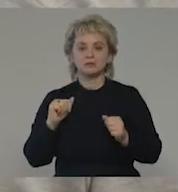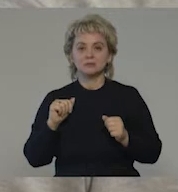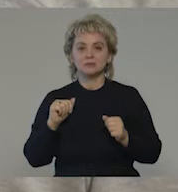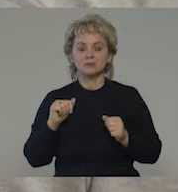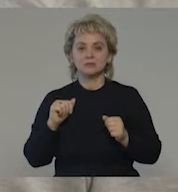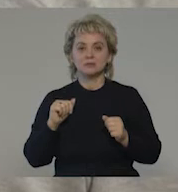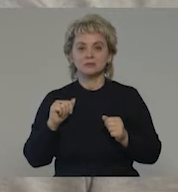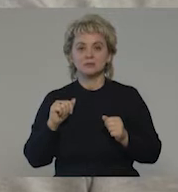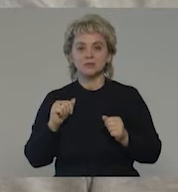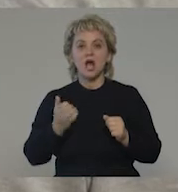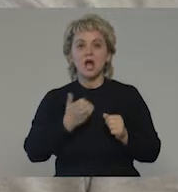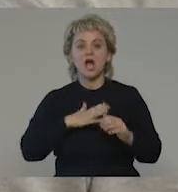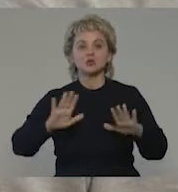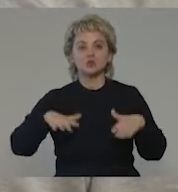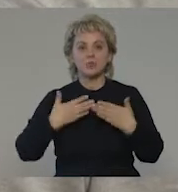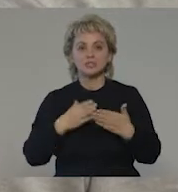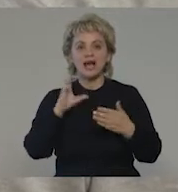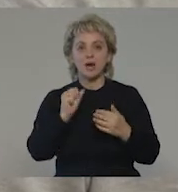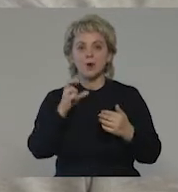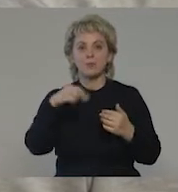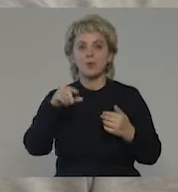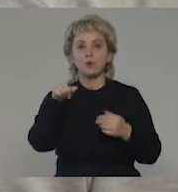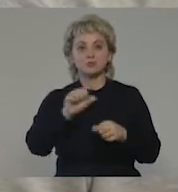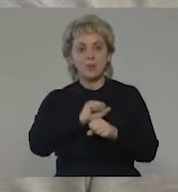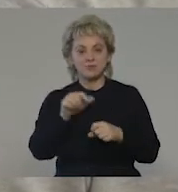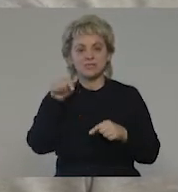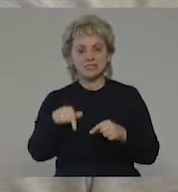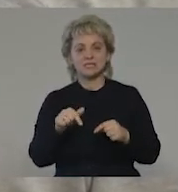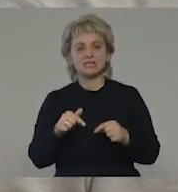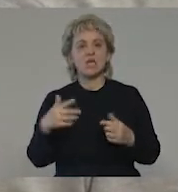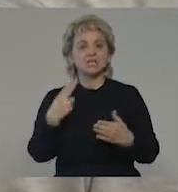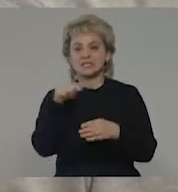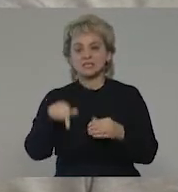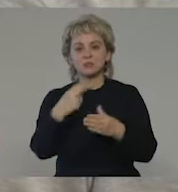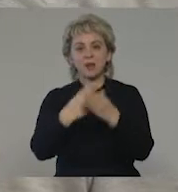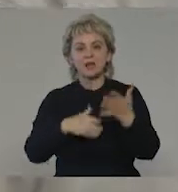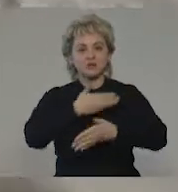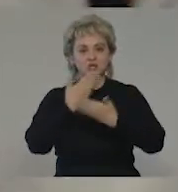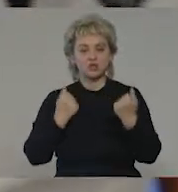Ну, хочу поздравить Амброса. Он победил, и мы победили. Здесь проигравших нет.